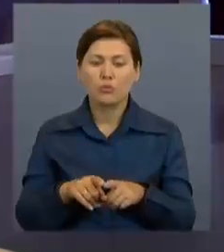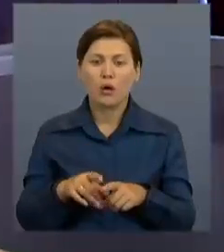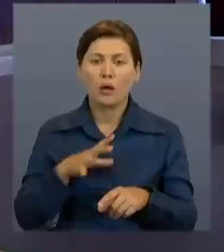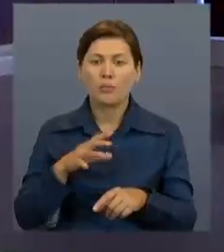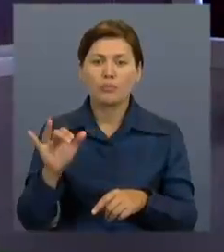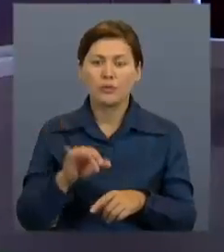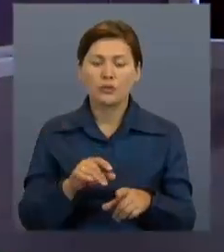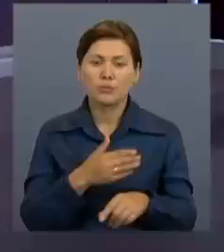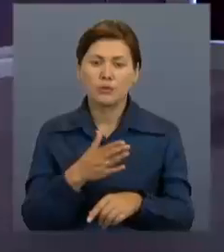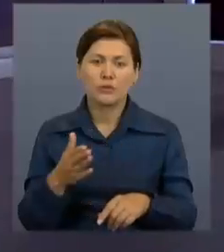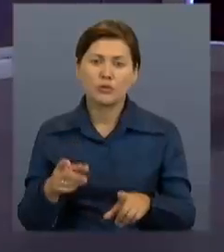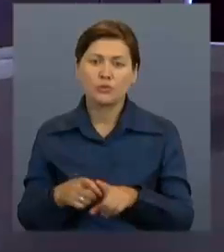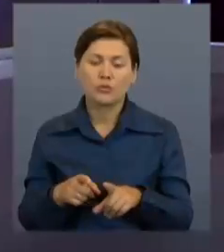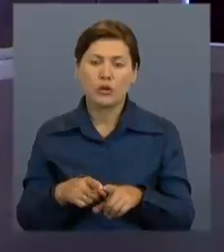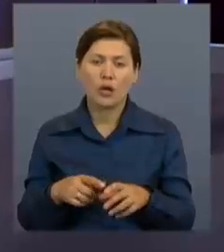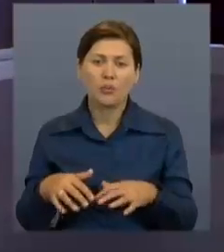бізде